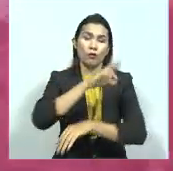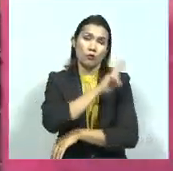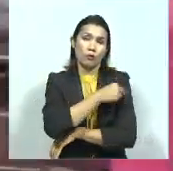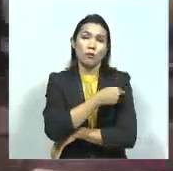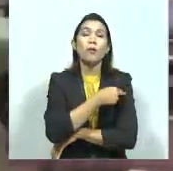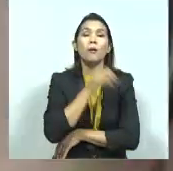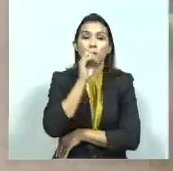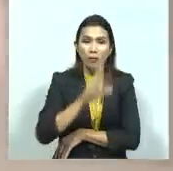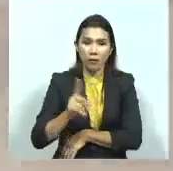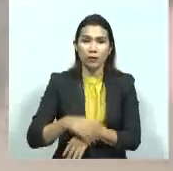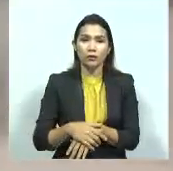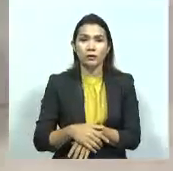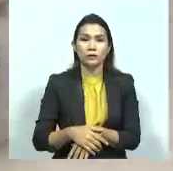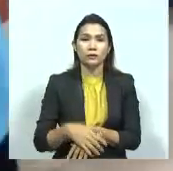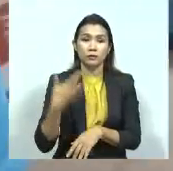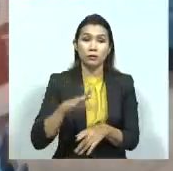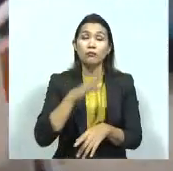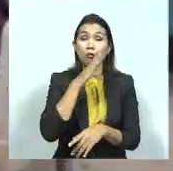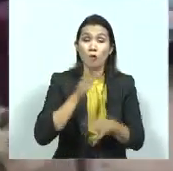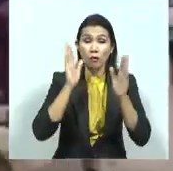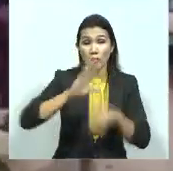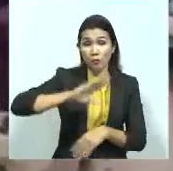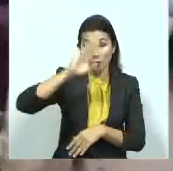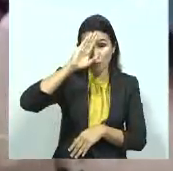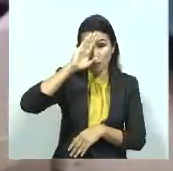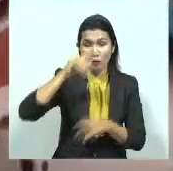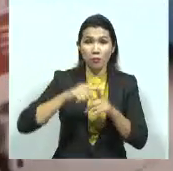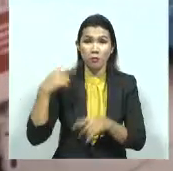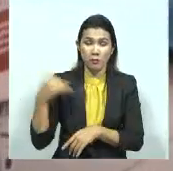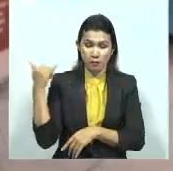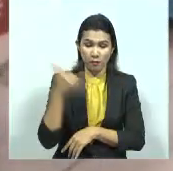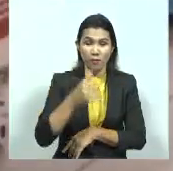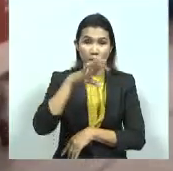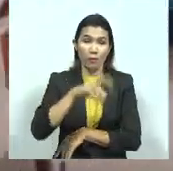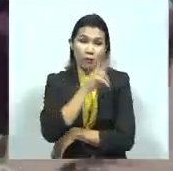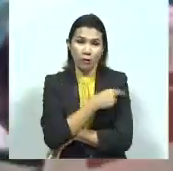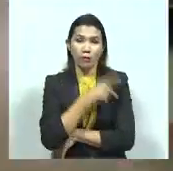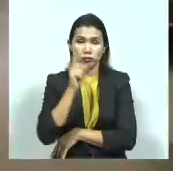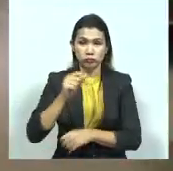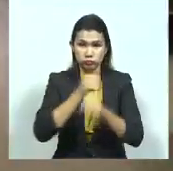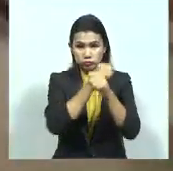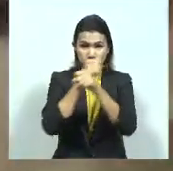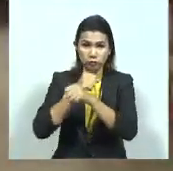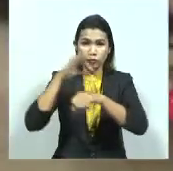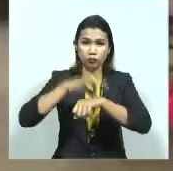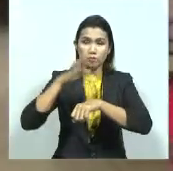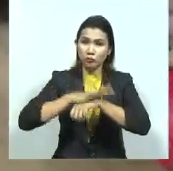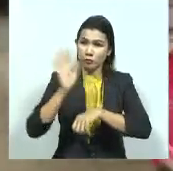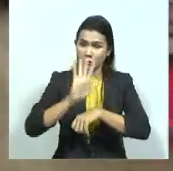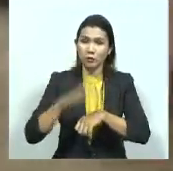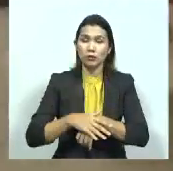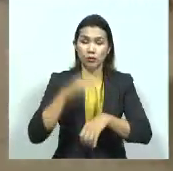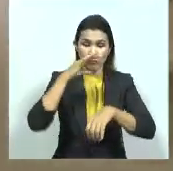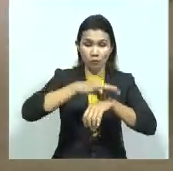งคานก็เปิดเผยนะคะว่าเมื่อผู้ป่วยที่มีเชื้อเข้ามารักษาที่โรงพยาบาลจึงต้องป้องกันไม่ให้ยุงกัดหากยุงกัดคน